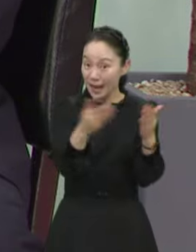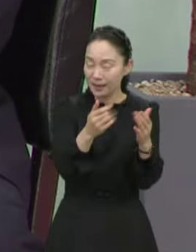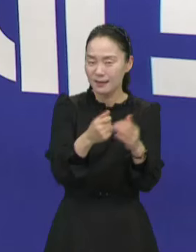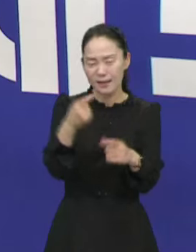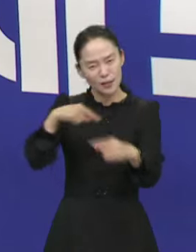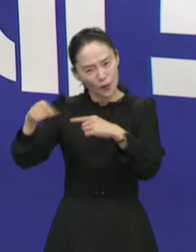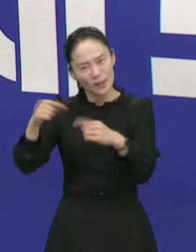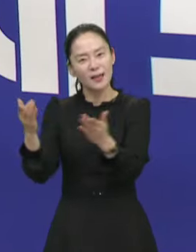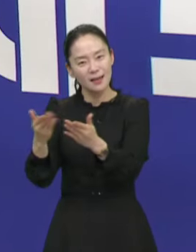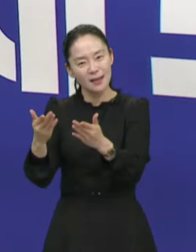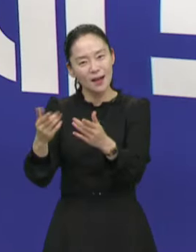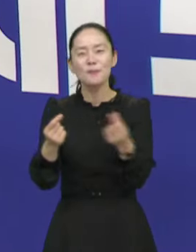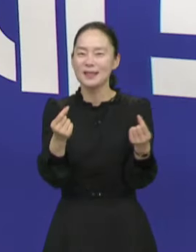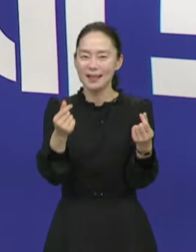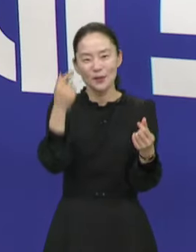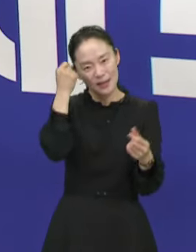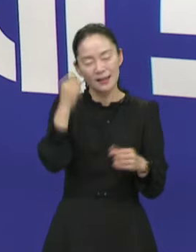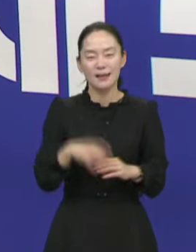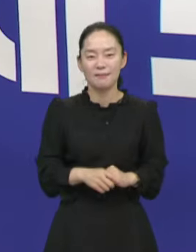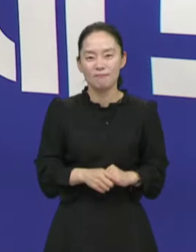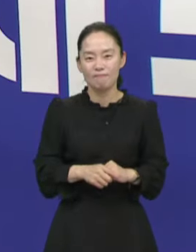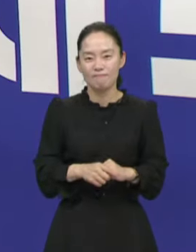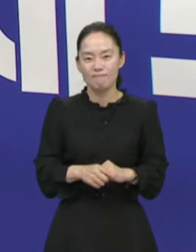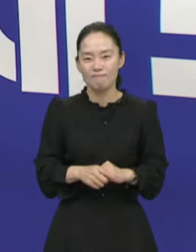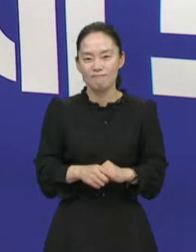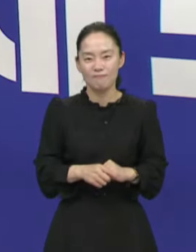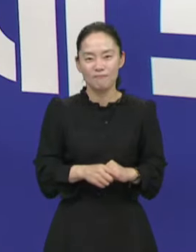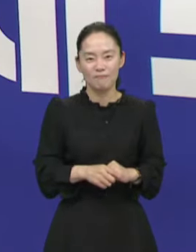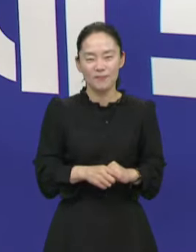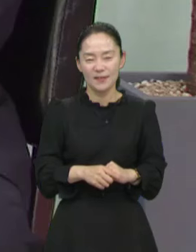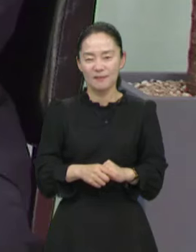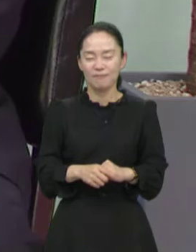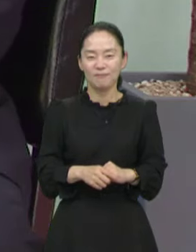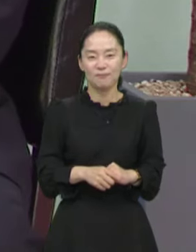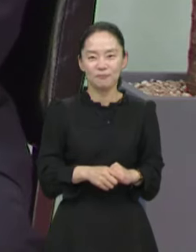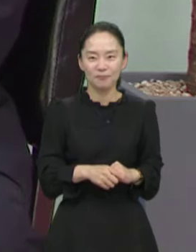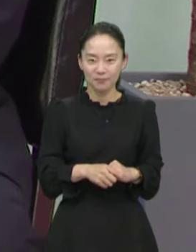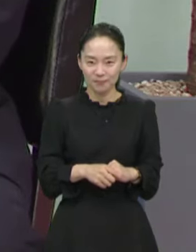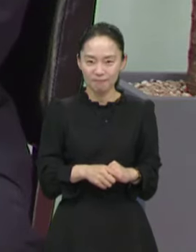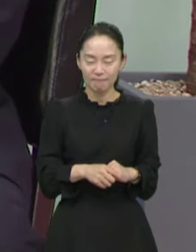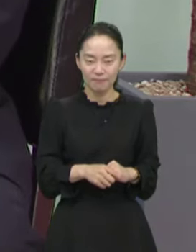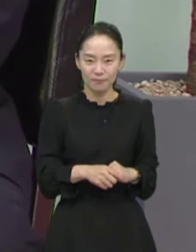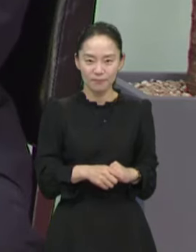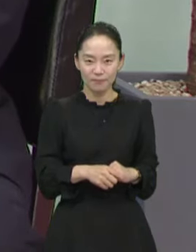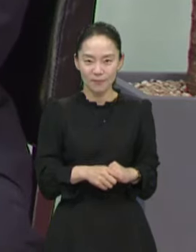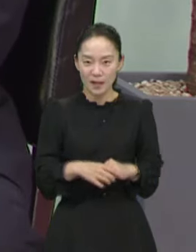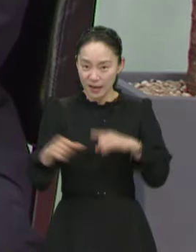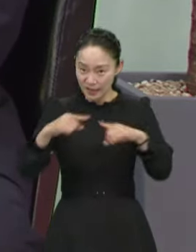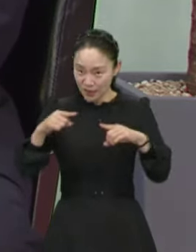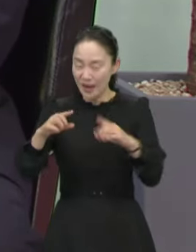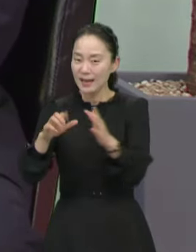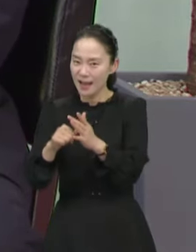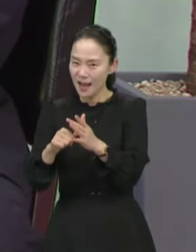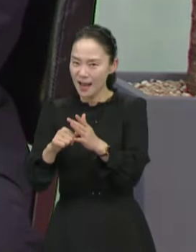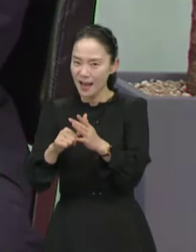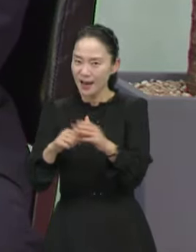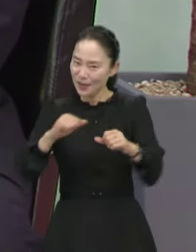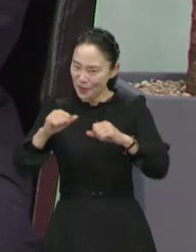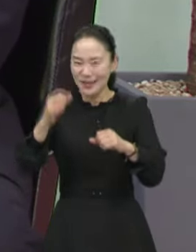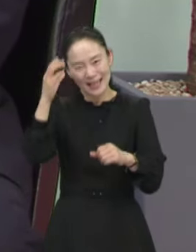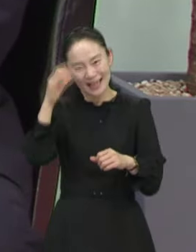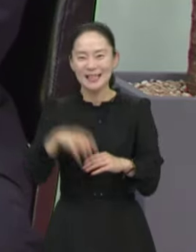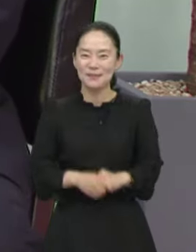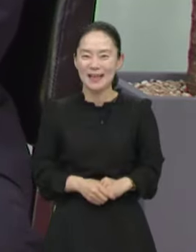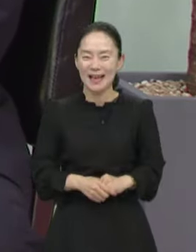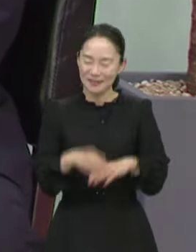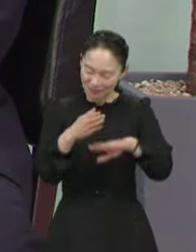정치랑 비슷하다고 생각합니다 될 때까지 도전할 생각이니까요 앞으로 의장을 통해서 많은 활약을 좀